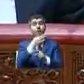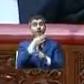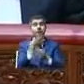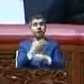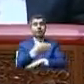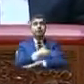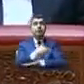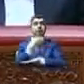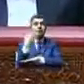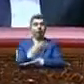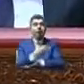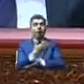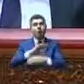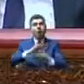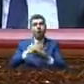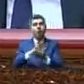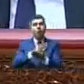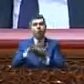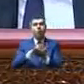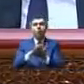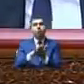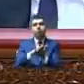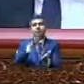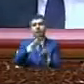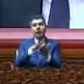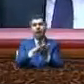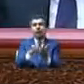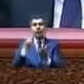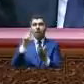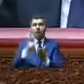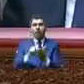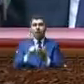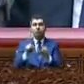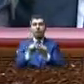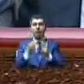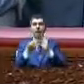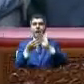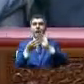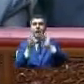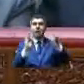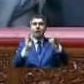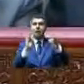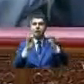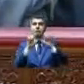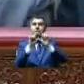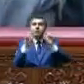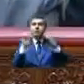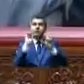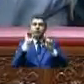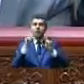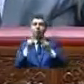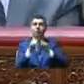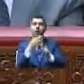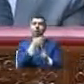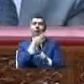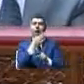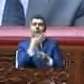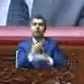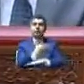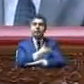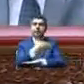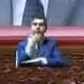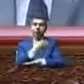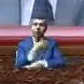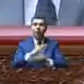وإصلاح الأنظمة الجمركية الاقتصادية، حيث تم اعتماد قاعدة معلوماتية بورتنيت بغية إنجاز المساطر التجارية